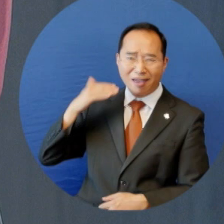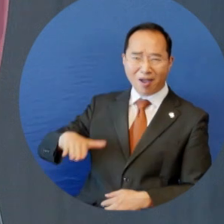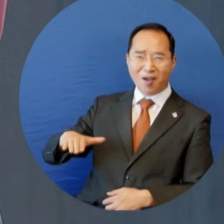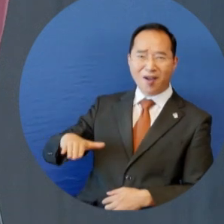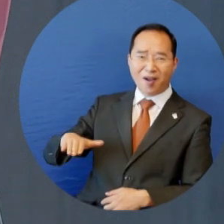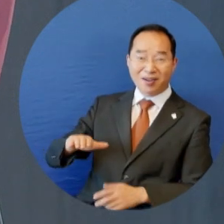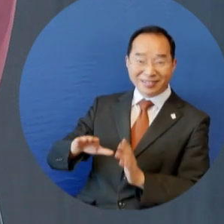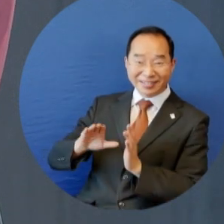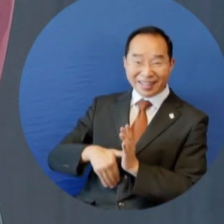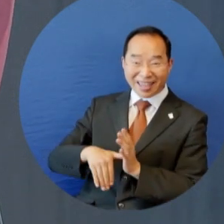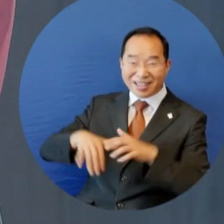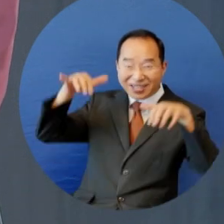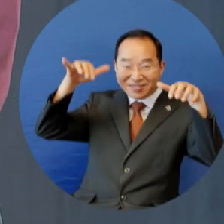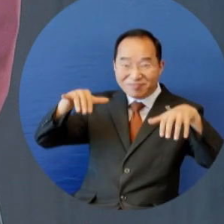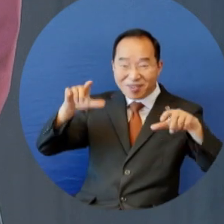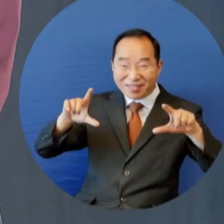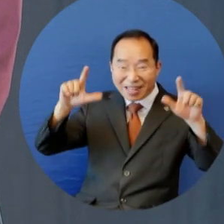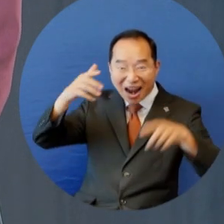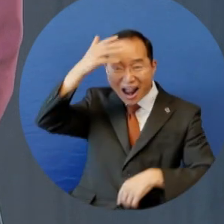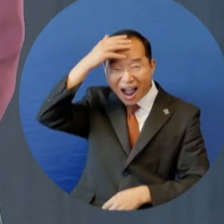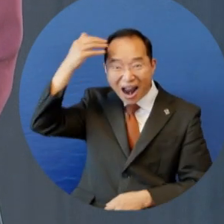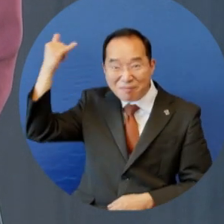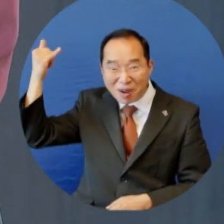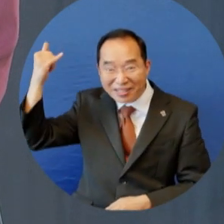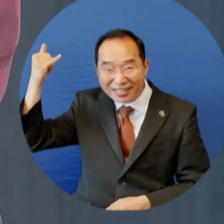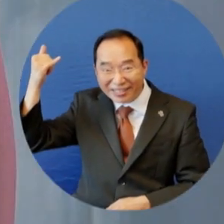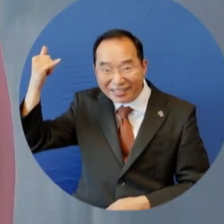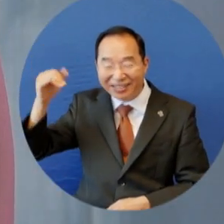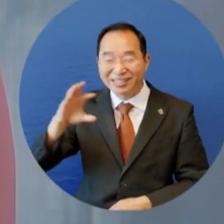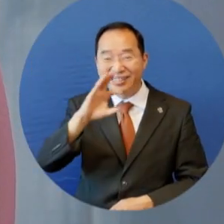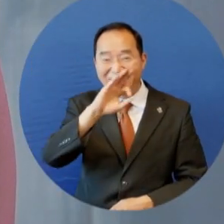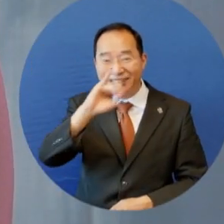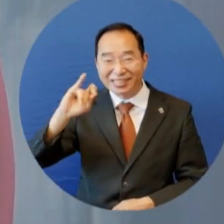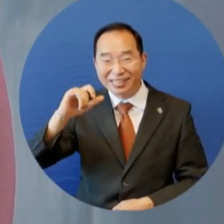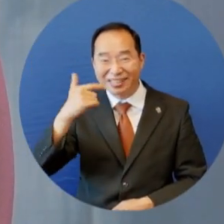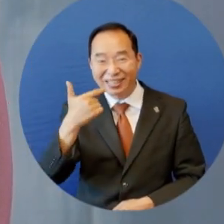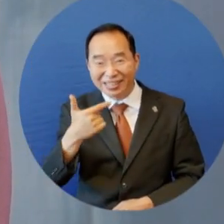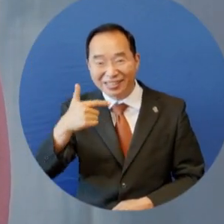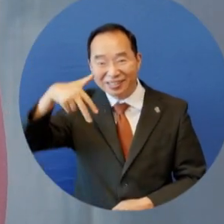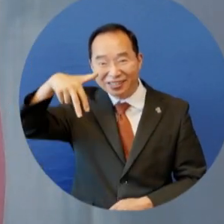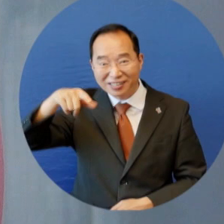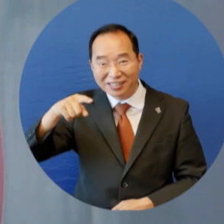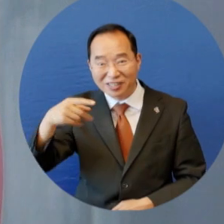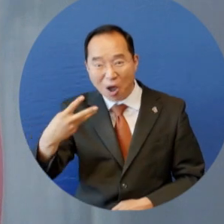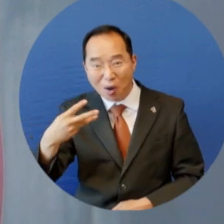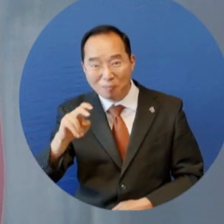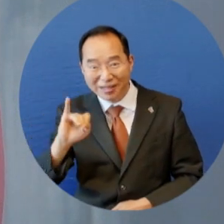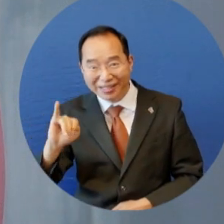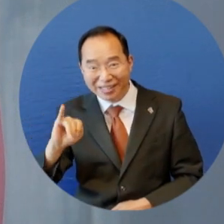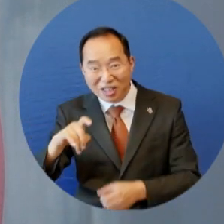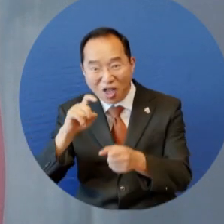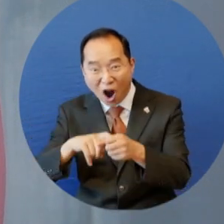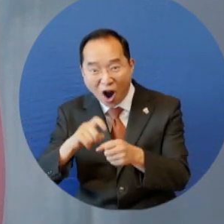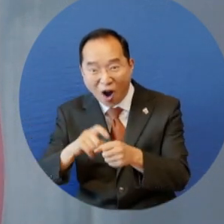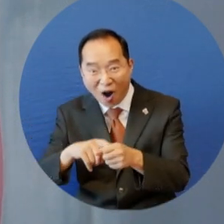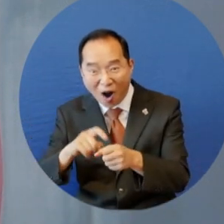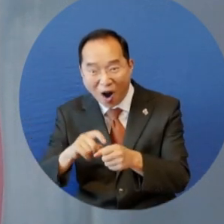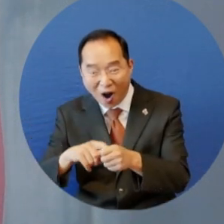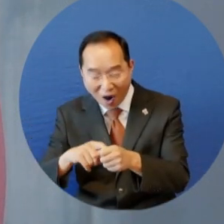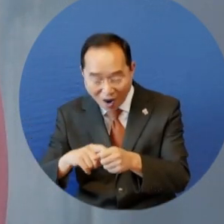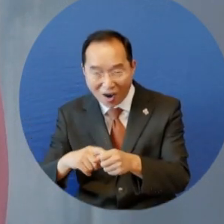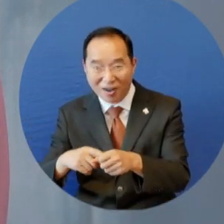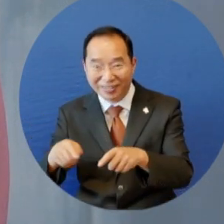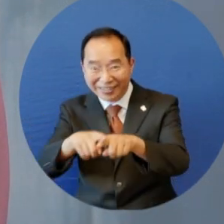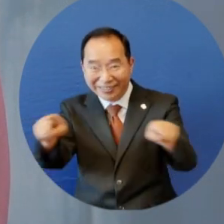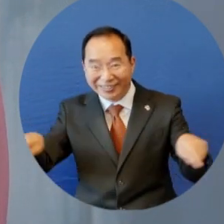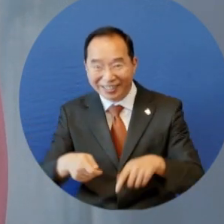저는 어렸을 때비 오는 날이면 할머니께서 인절미를 구워주셨거든요. 저 인절미를 구워서